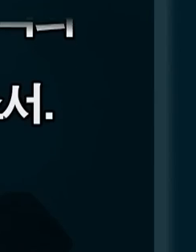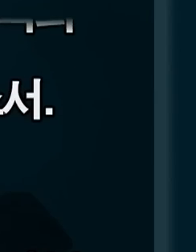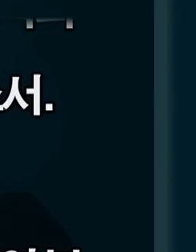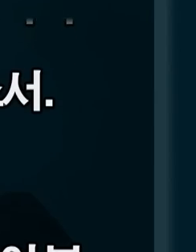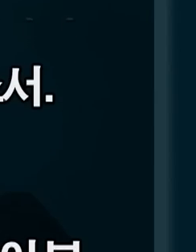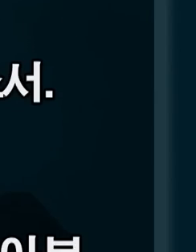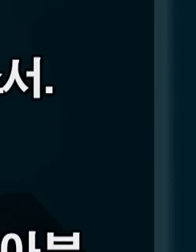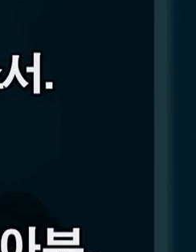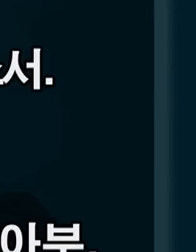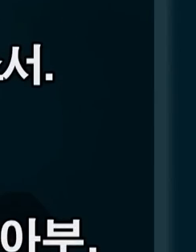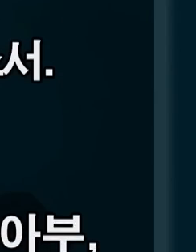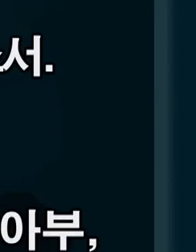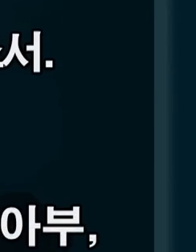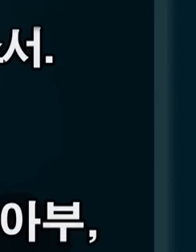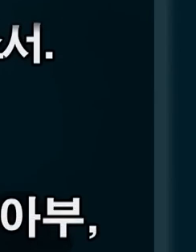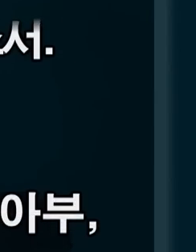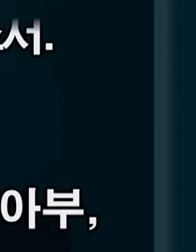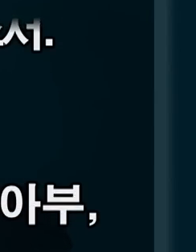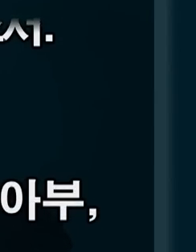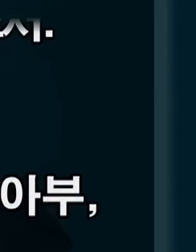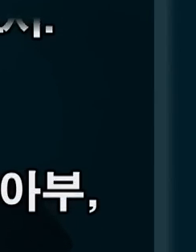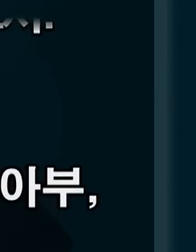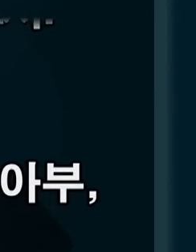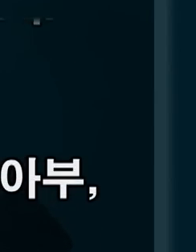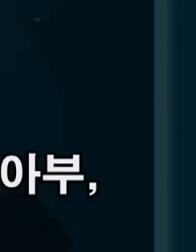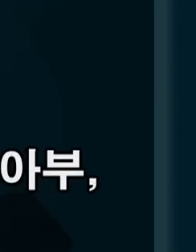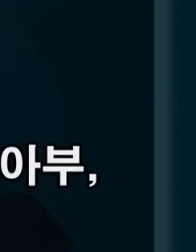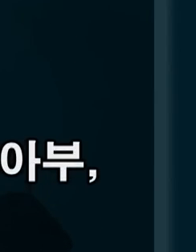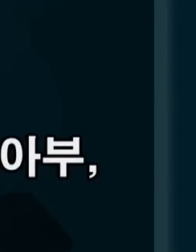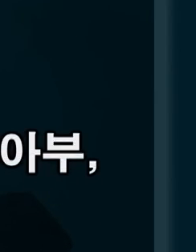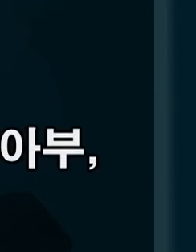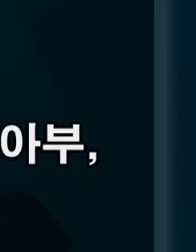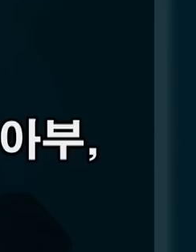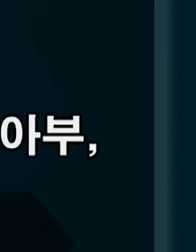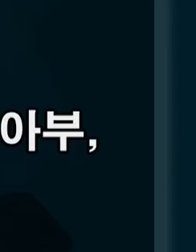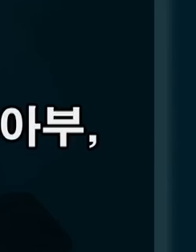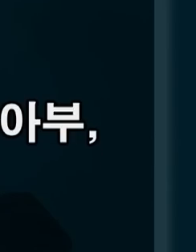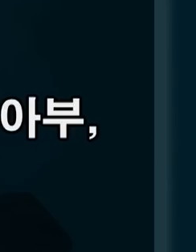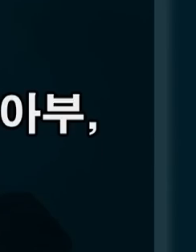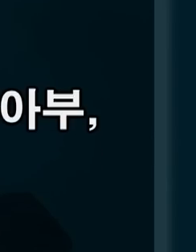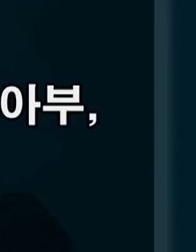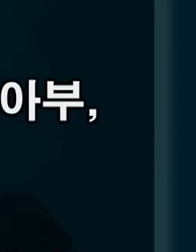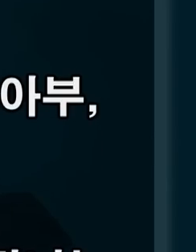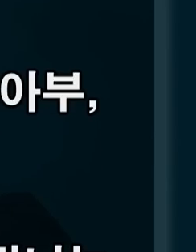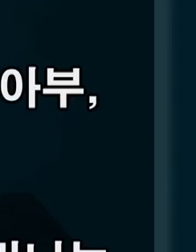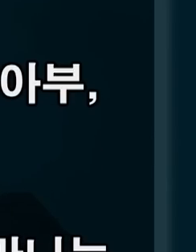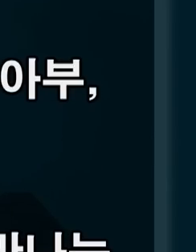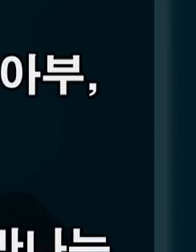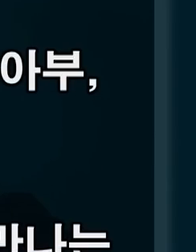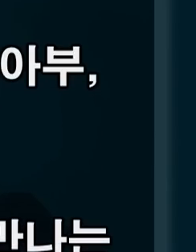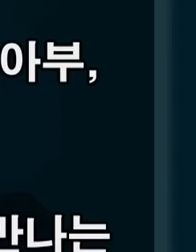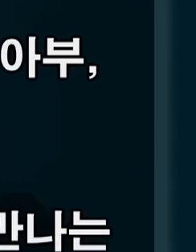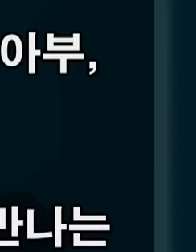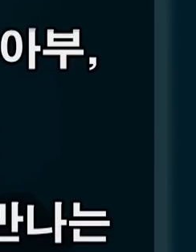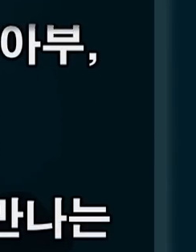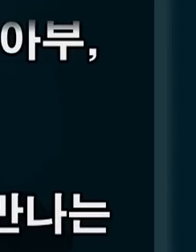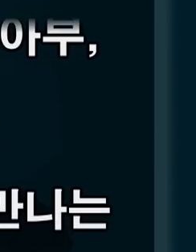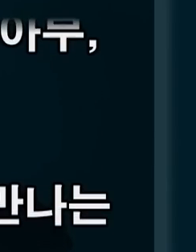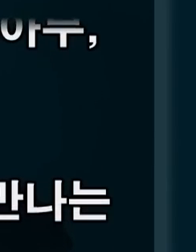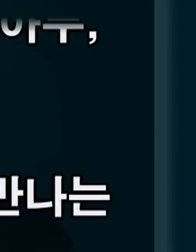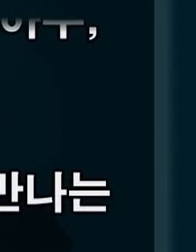지역의 다음 세대들이 복음으로 자라나게 하옵소서. 청년 엑스브릿지 농촌선교 봉사 및